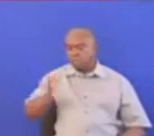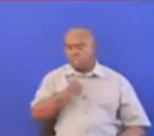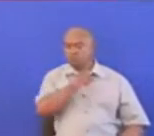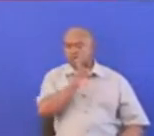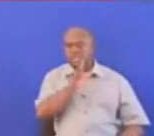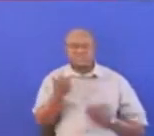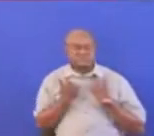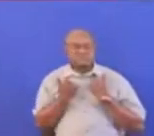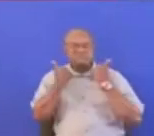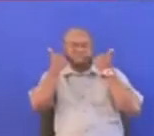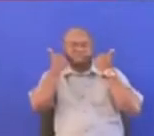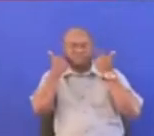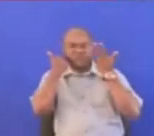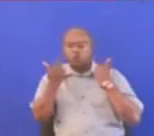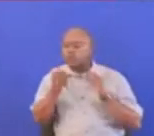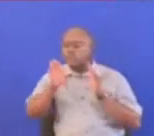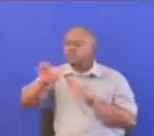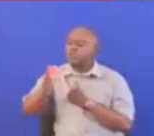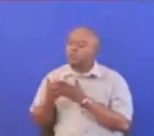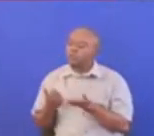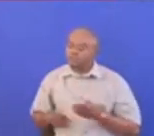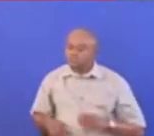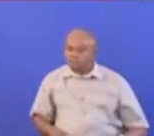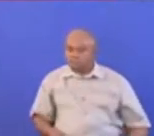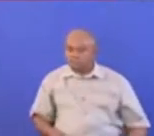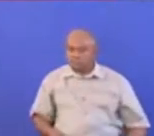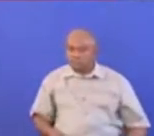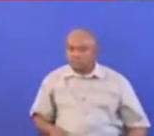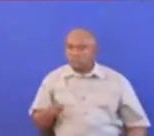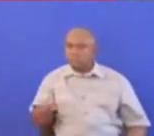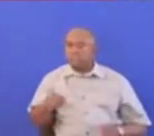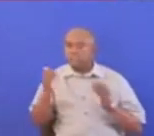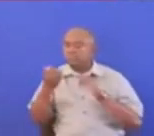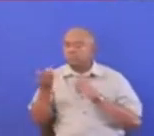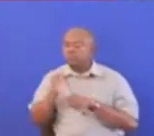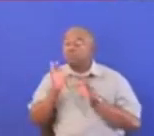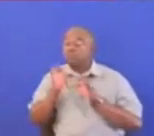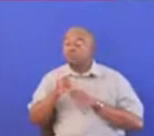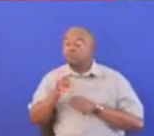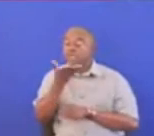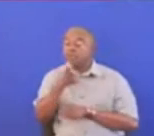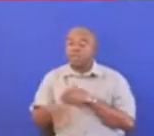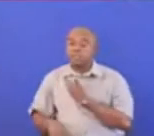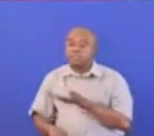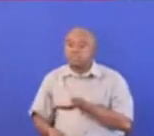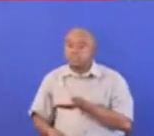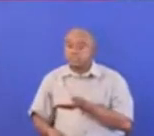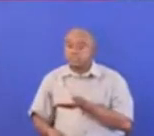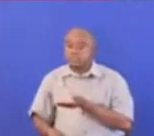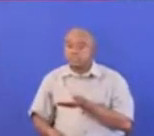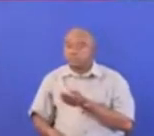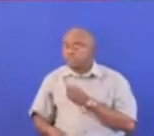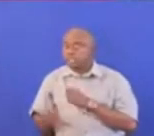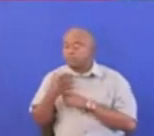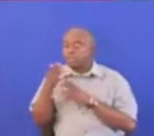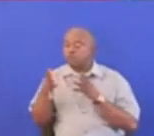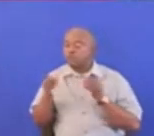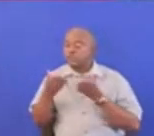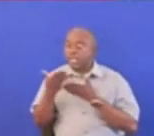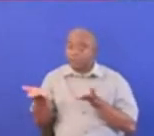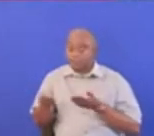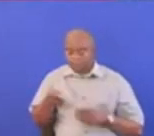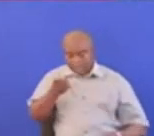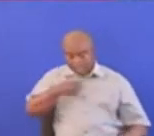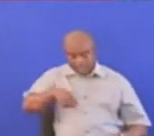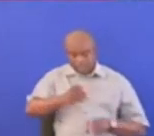haki. Na kwa kweli eneo hili lilibaki kwa sababu lina miundo mbinu mizuri ya maji, kwa hiyo maji hayapotei. Kwa hiyo sisi